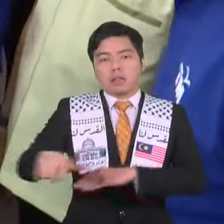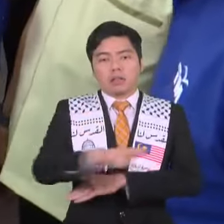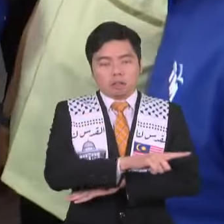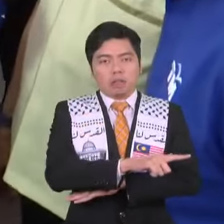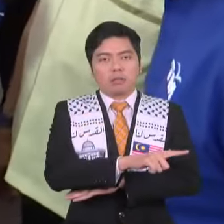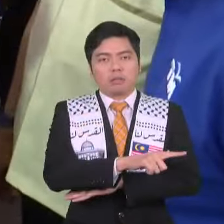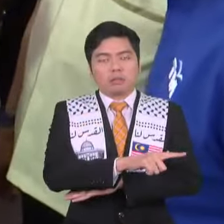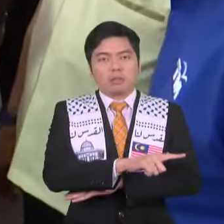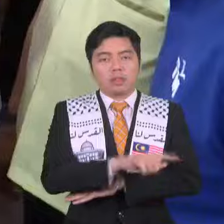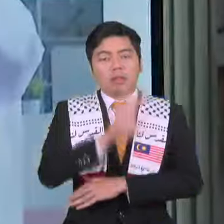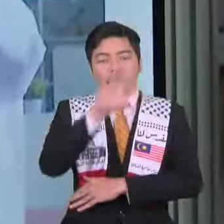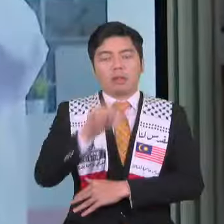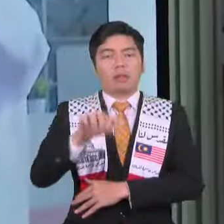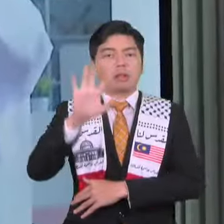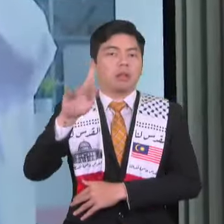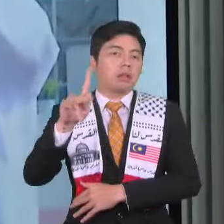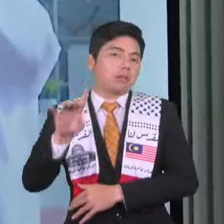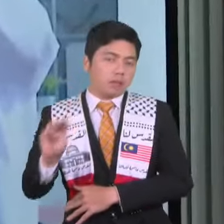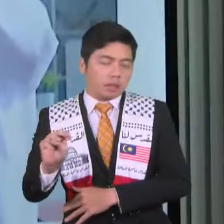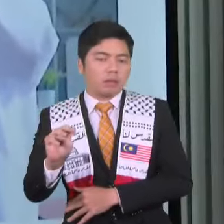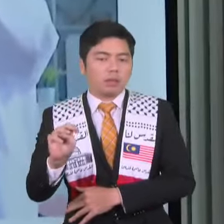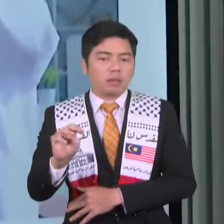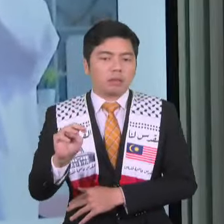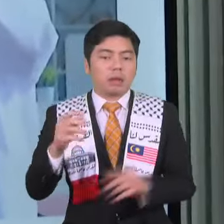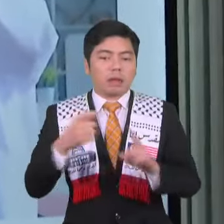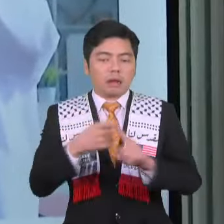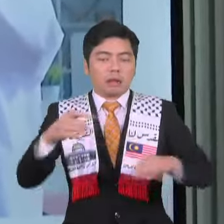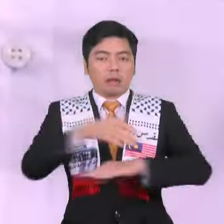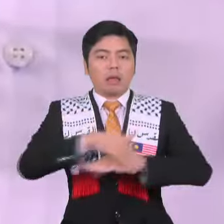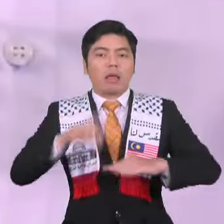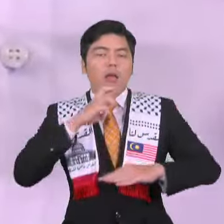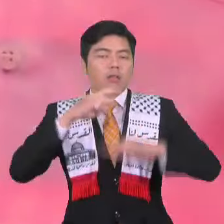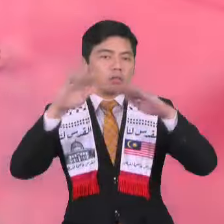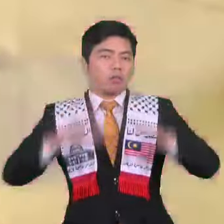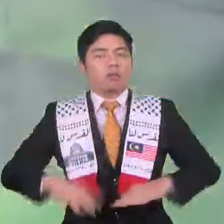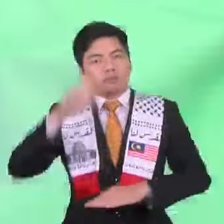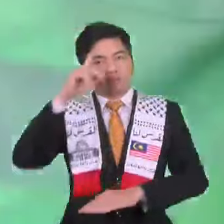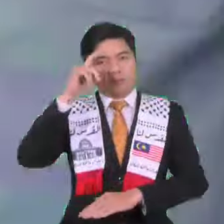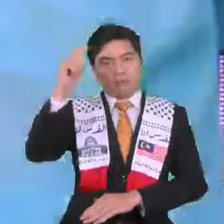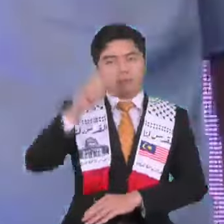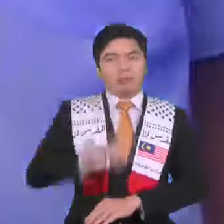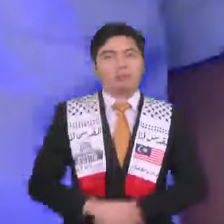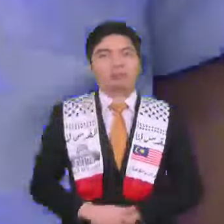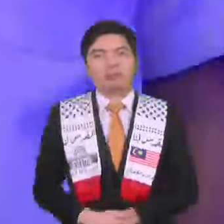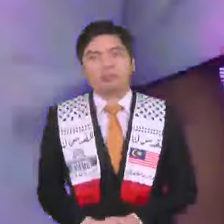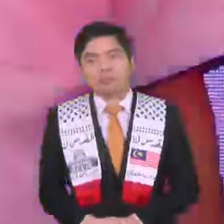nautika atau 5.5 kilometer dari garis air surut wilayah Terengganu.